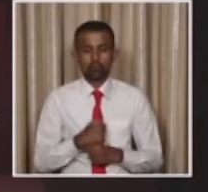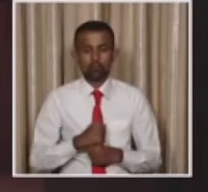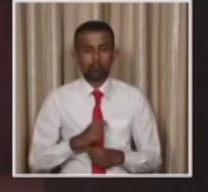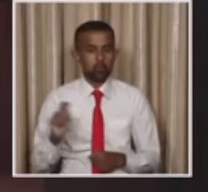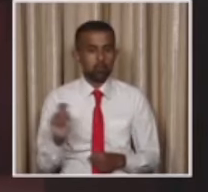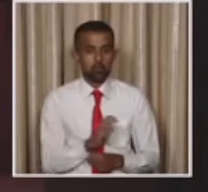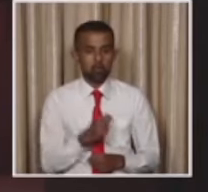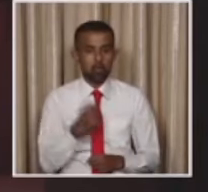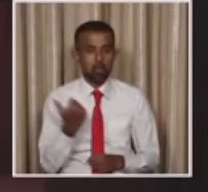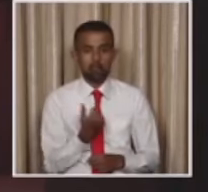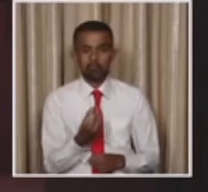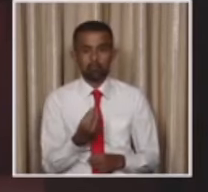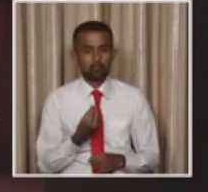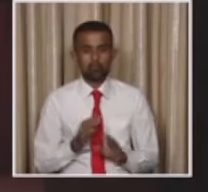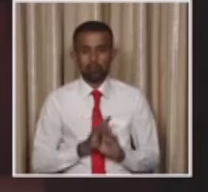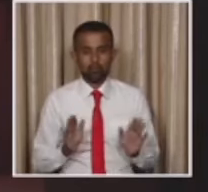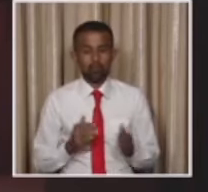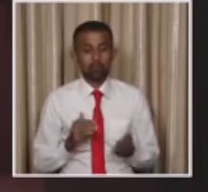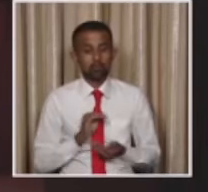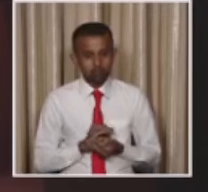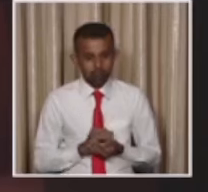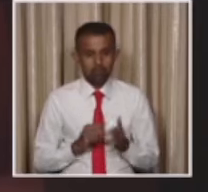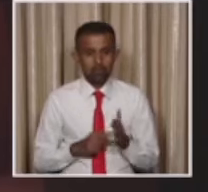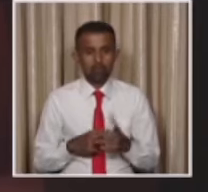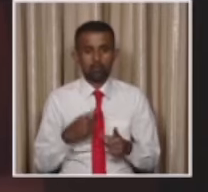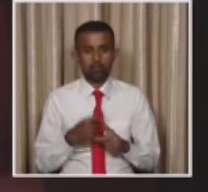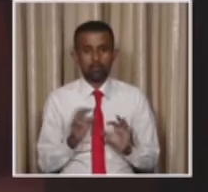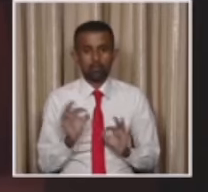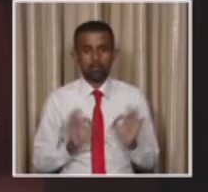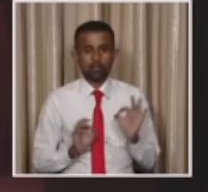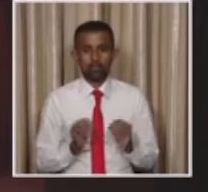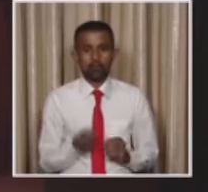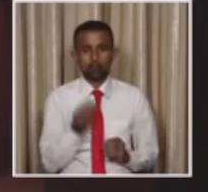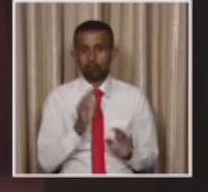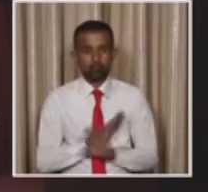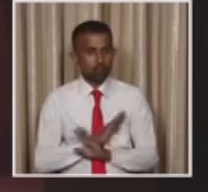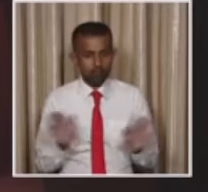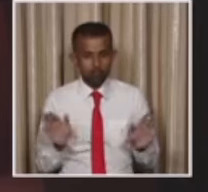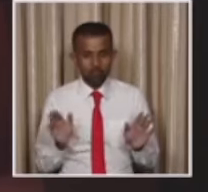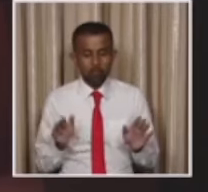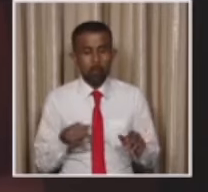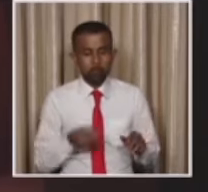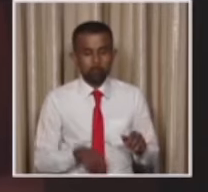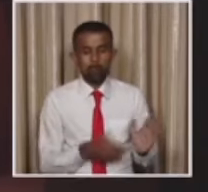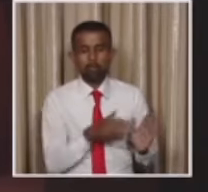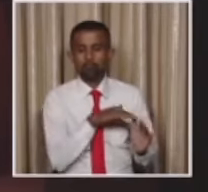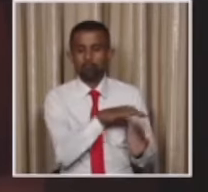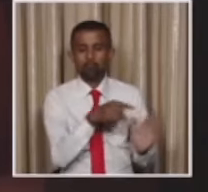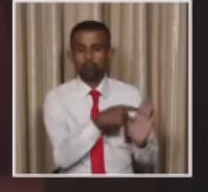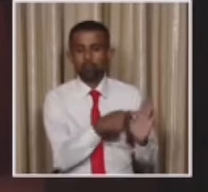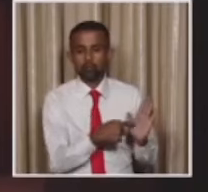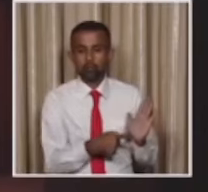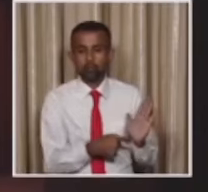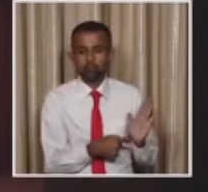රාජාදායමක් අලුතෙන් ලබා ගන්නවට වැඩිය තියෙන බදු ප්‍රතිශතයක් වැඩි කරනවට වැඩිය ඇයි මෙන්න මේ ශේෂ්ඨ පිළිබඳව